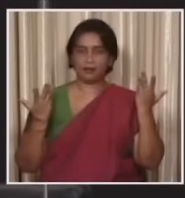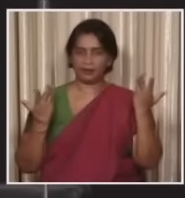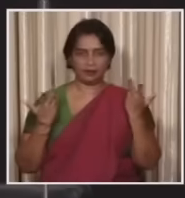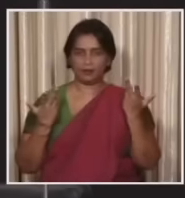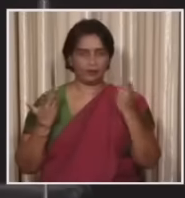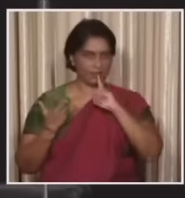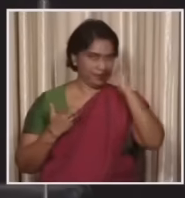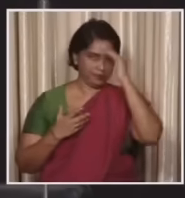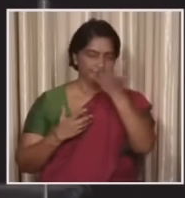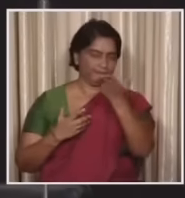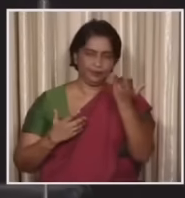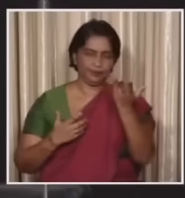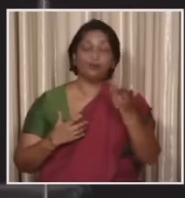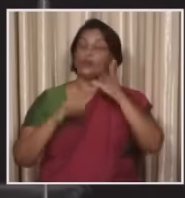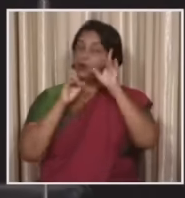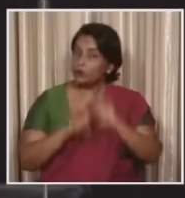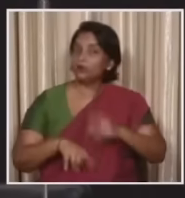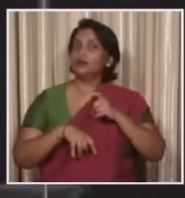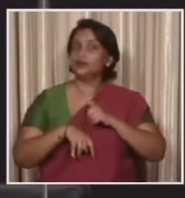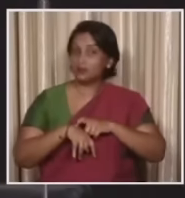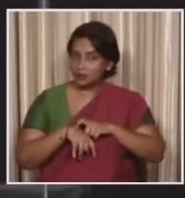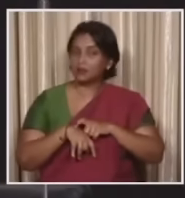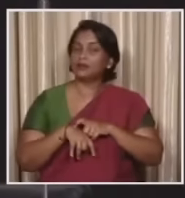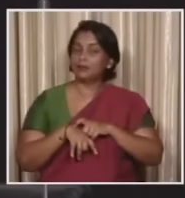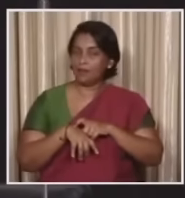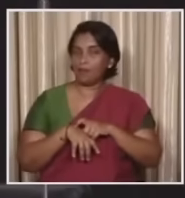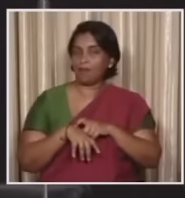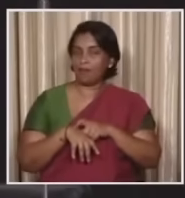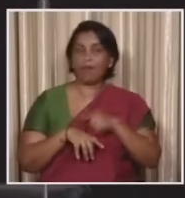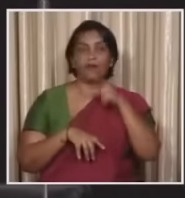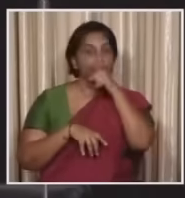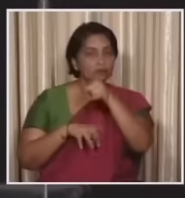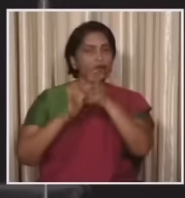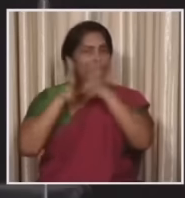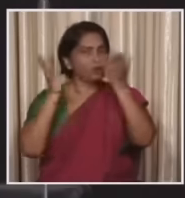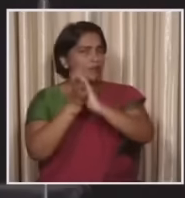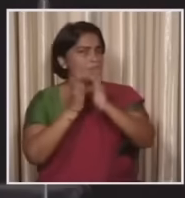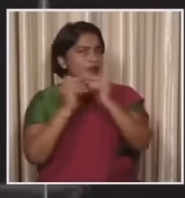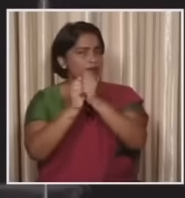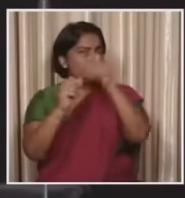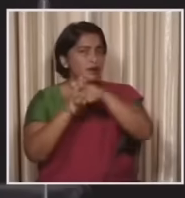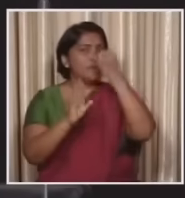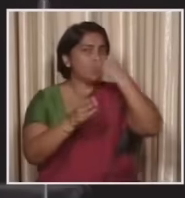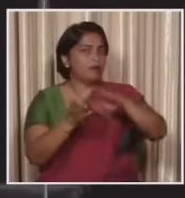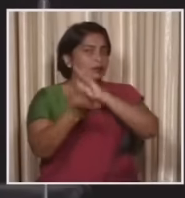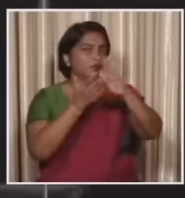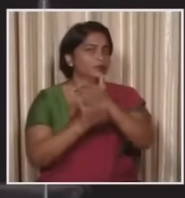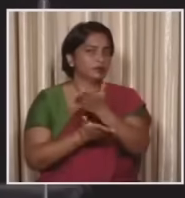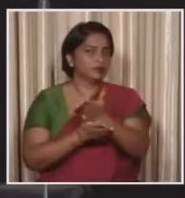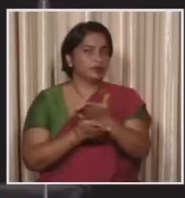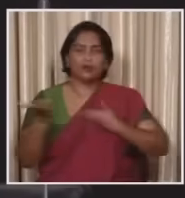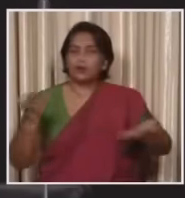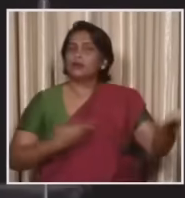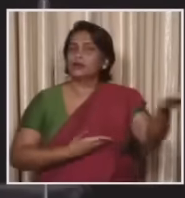කතානායකතුමනි. ඒතකොට එහෙම අවස්ථාවකදී තමයි දැන් මේ ඔබතුමා කොච්චර වැඩක් කරලා තියෙනවද කියන්නකෝ මාතරට. මෙතන ඉන්න